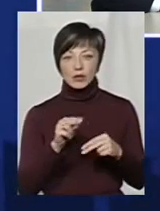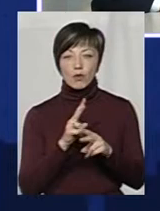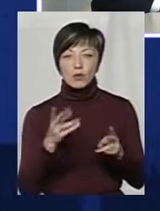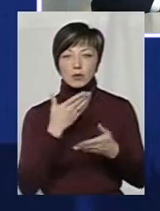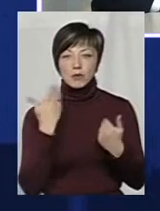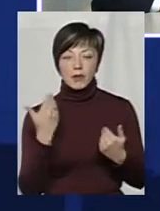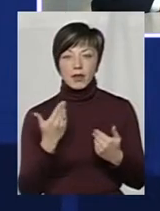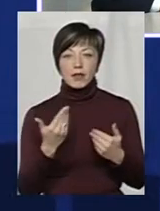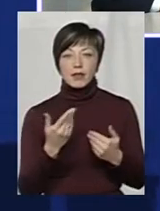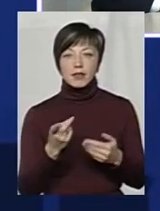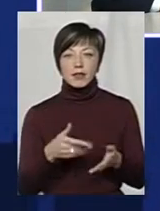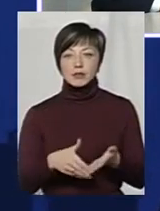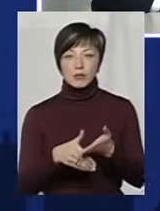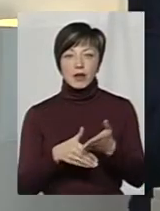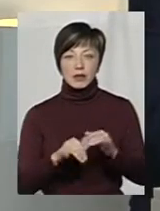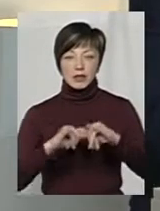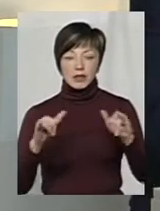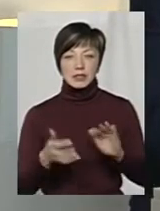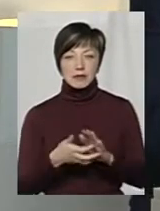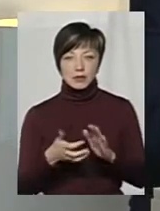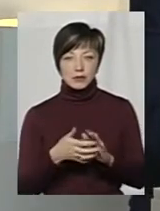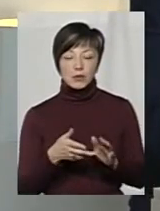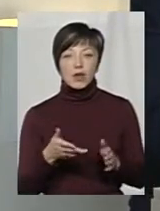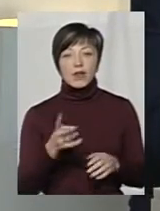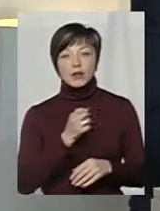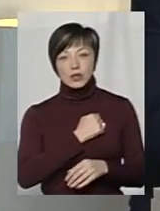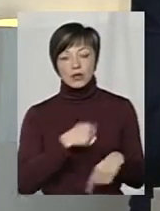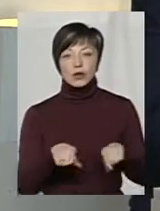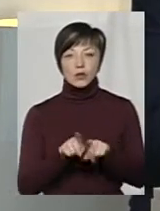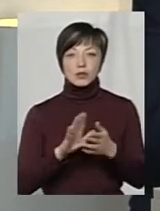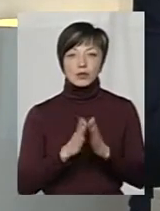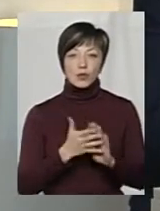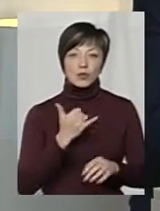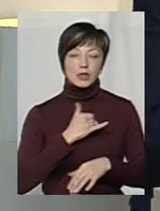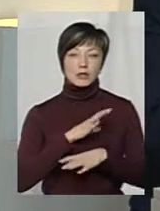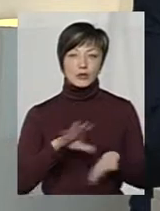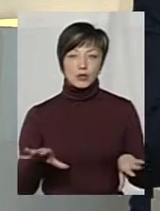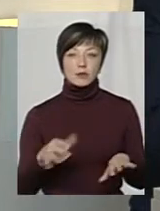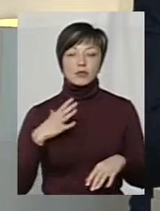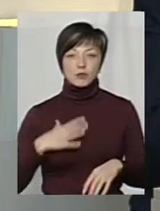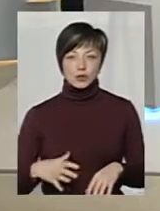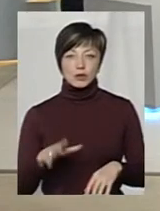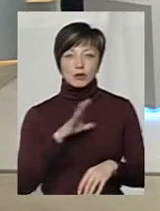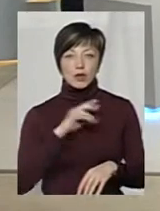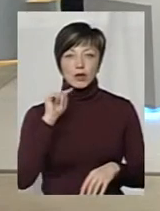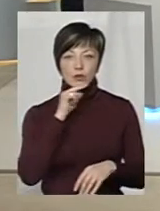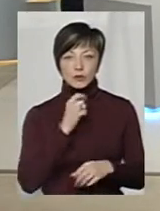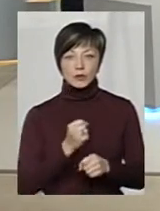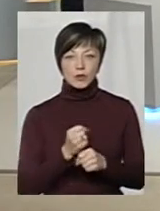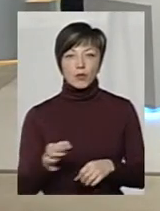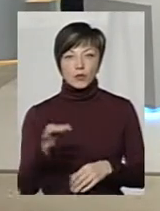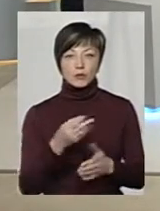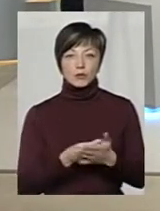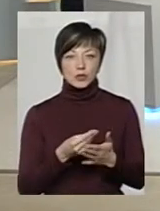дефіциту, не стимулювати ріст дефіциту. На жаль, такої ситуації в нас не було, тому ми змушені були економію з обласного